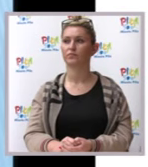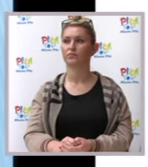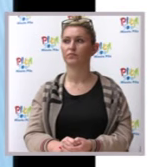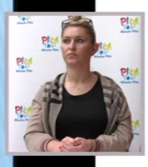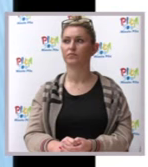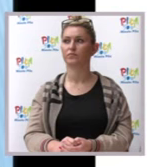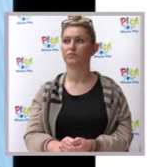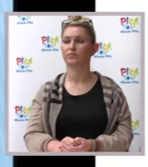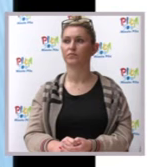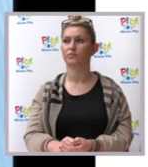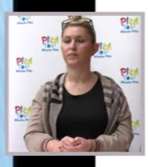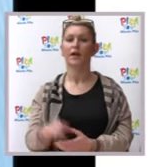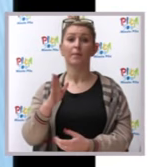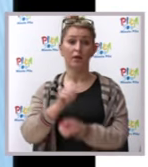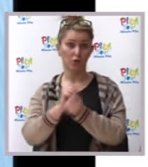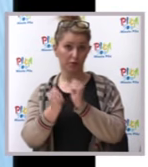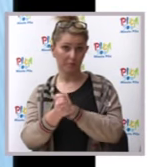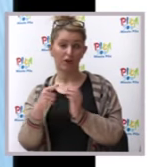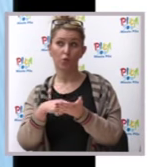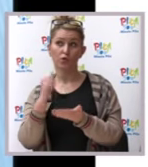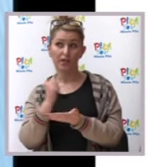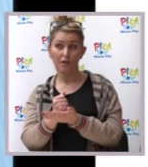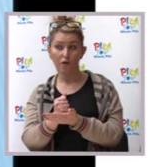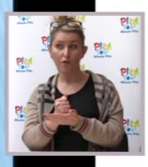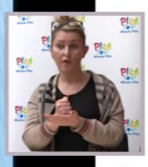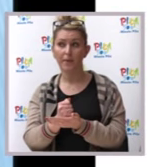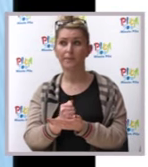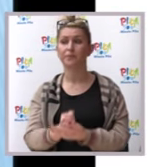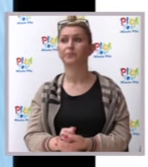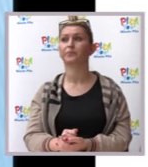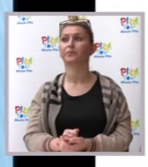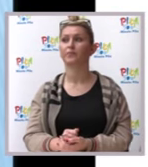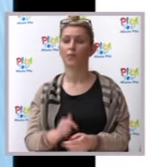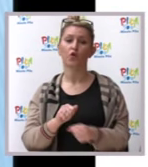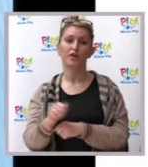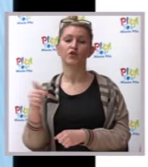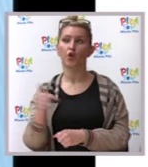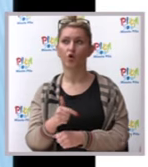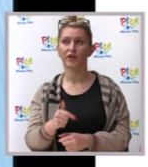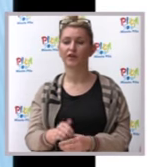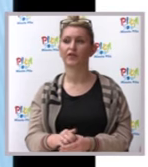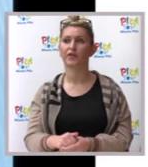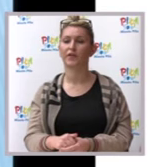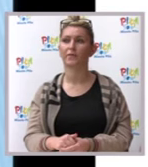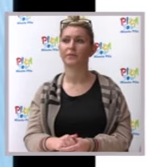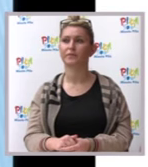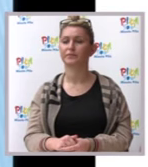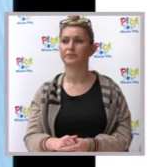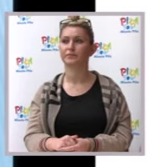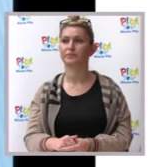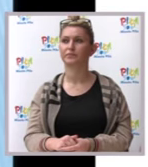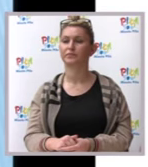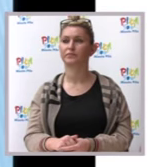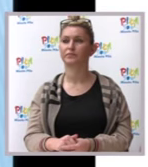ustawowych wynikających, tak jak już mówiłam, z koniecznych do wprowadzenia, dokonujemy również korekty